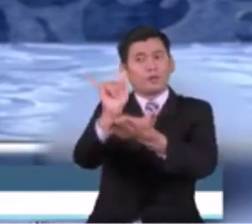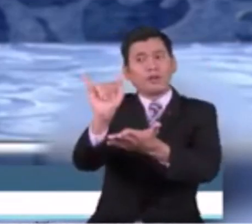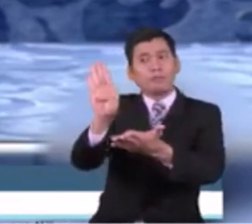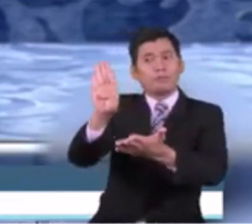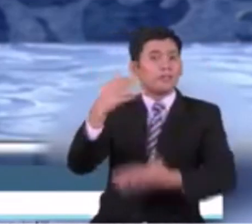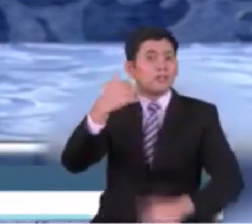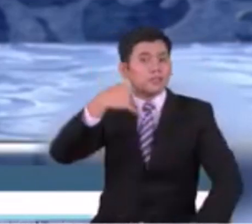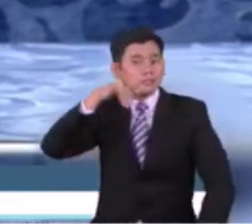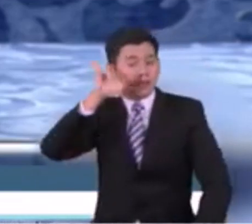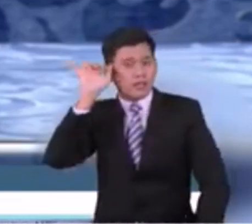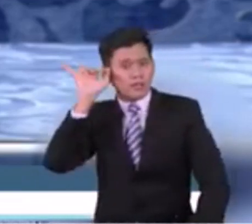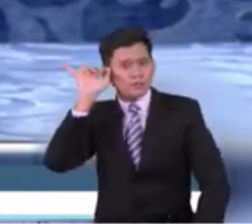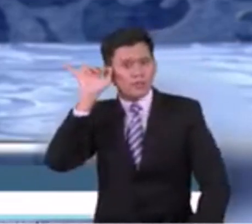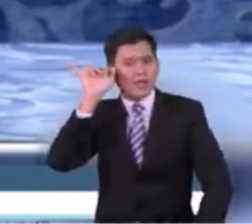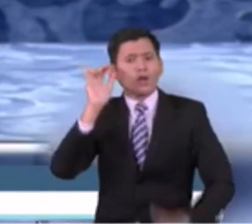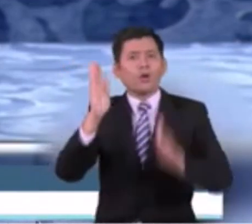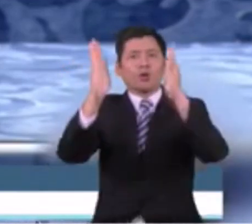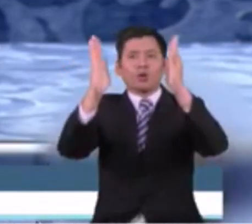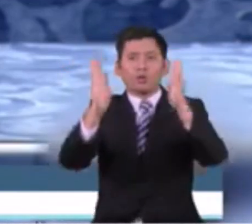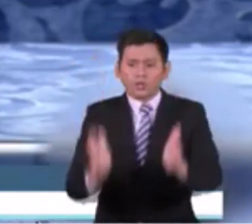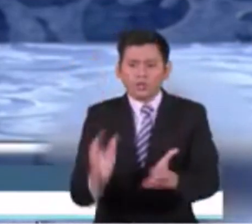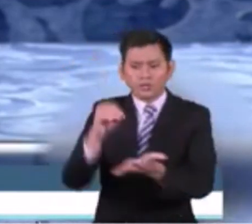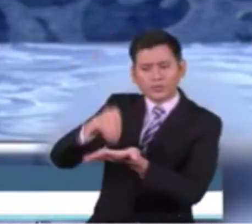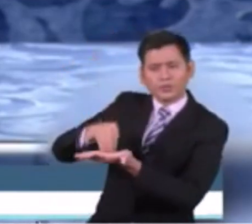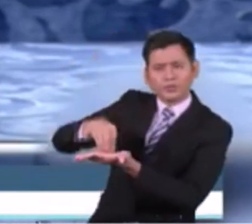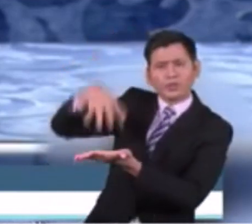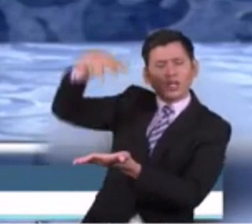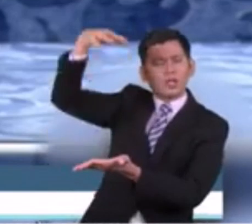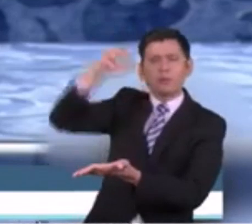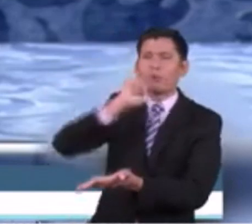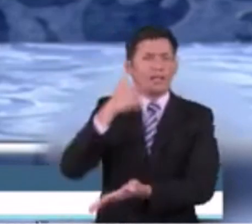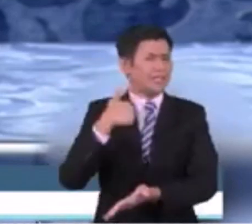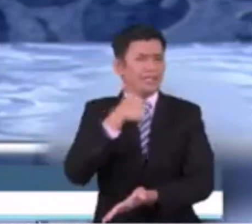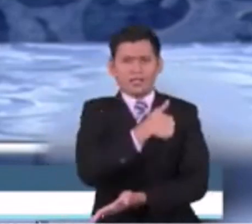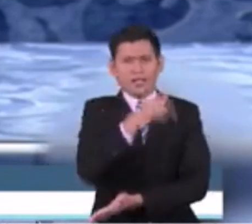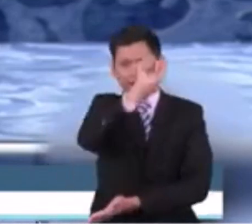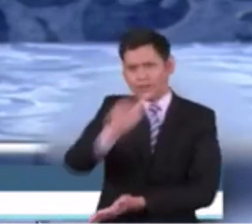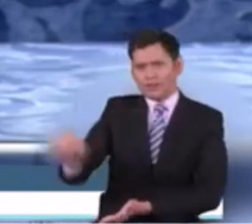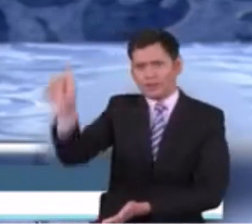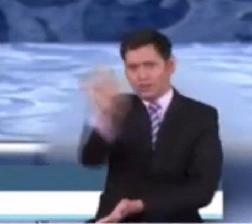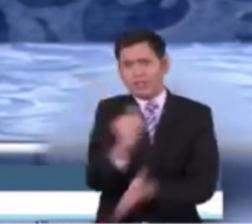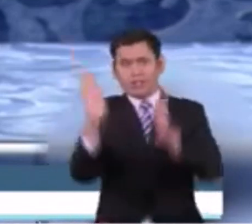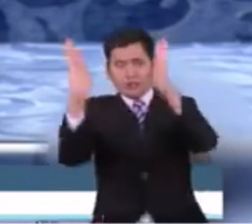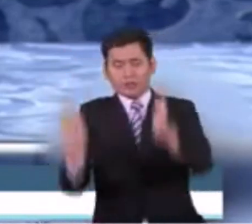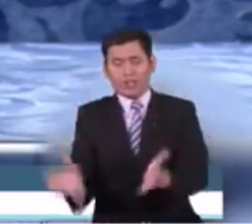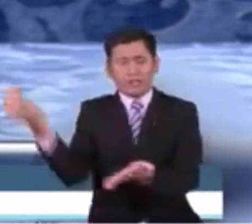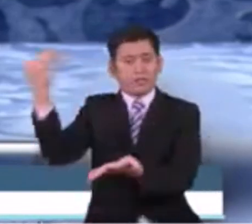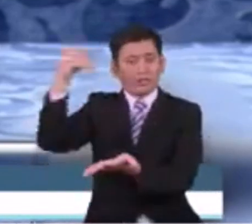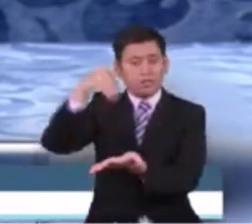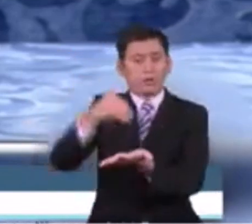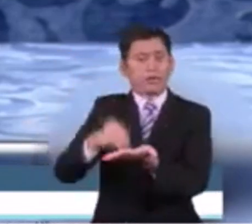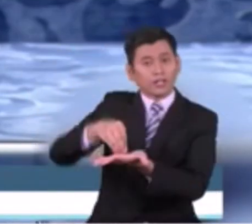kategorikan sebagai golongan maha kaya. Bukan soal anti maha kaya, bukan cukai tambahan daripada mereka.